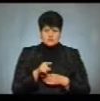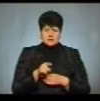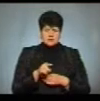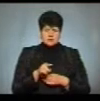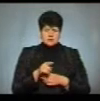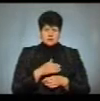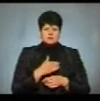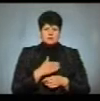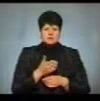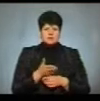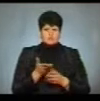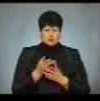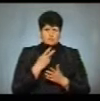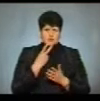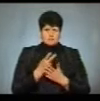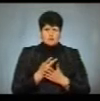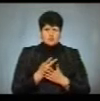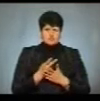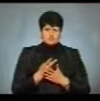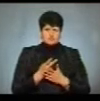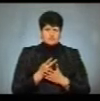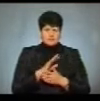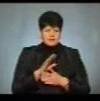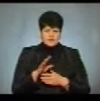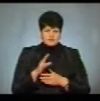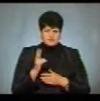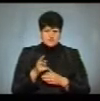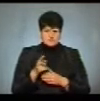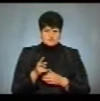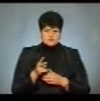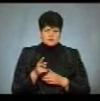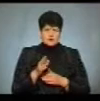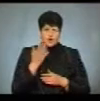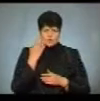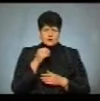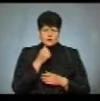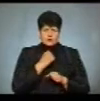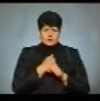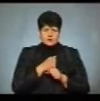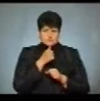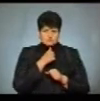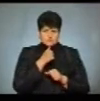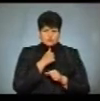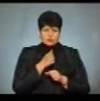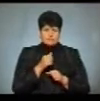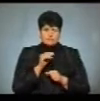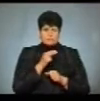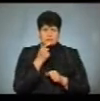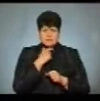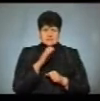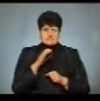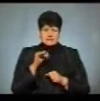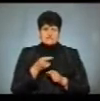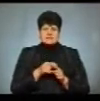температури, яку передбачено, так? Тобто не 20... Коли проводили замір квартири в пані Світлани, в цей